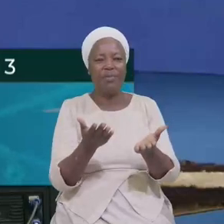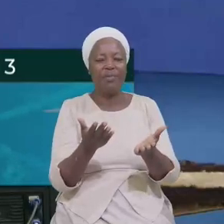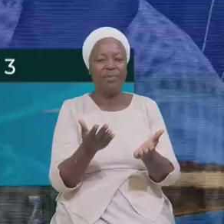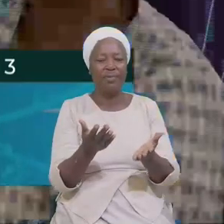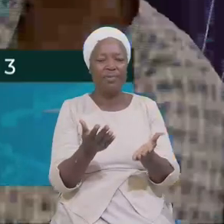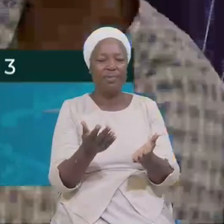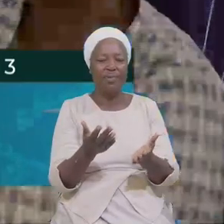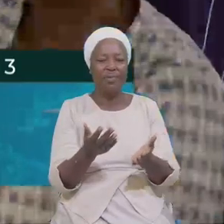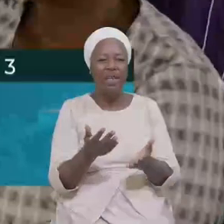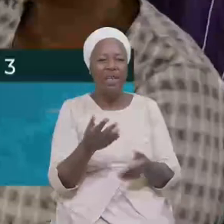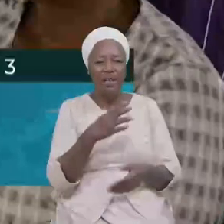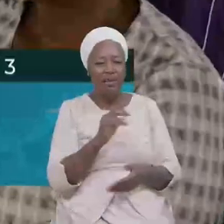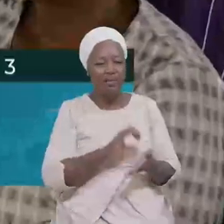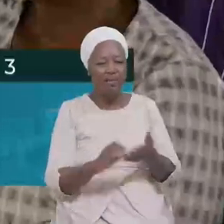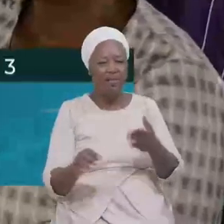Voyez le verset 8.